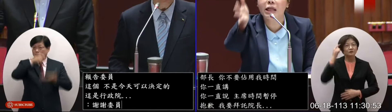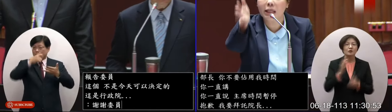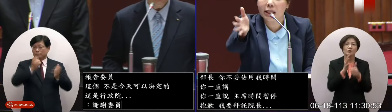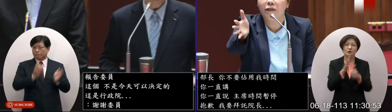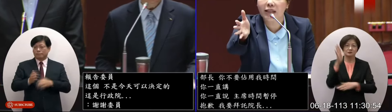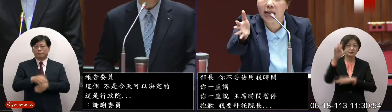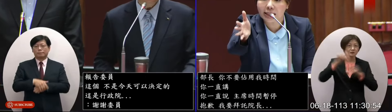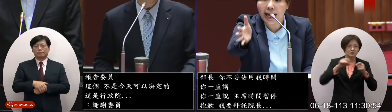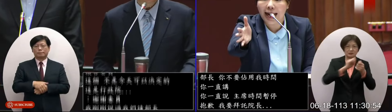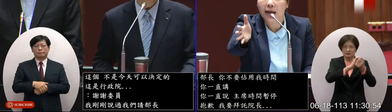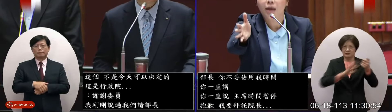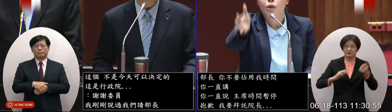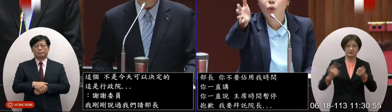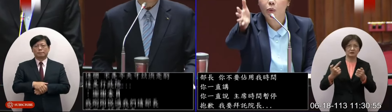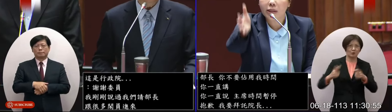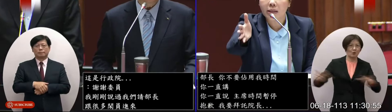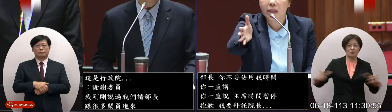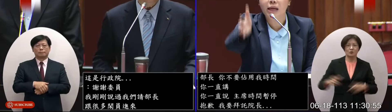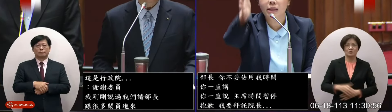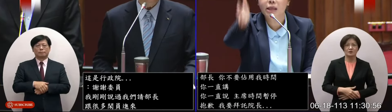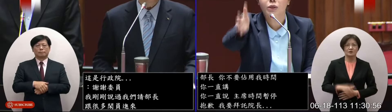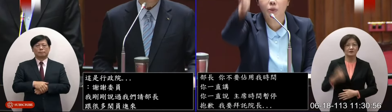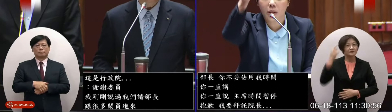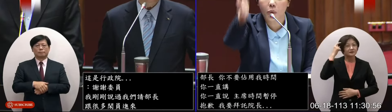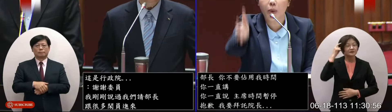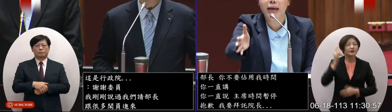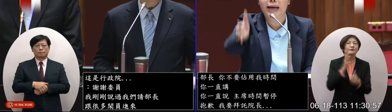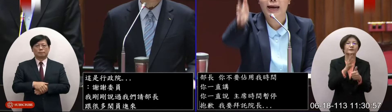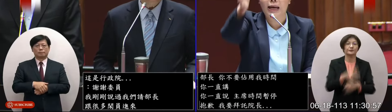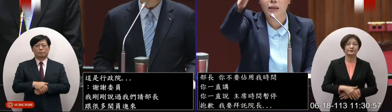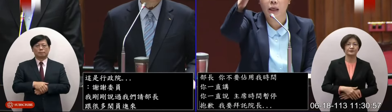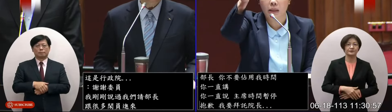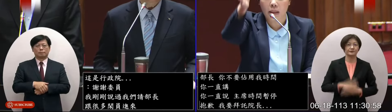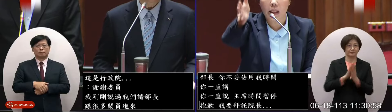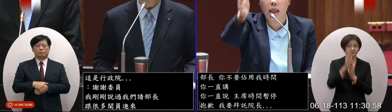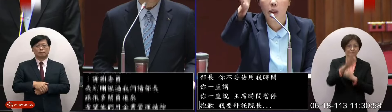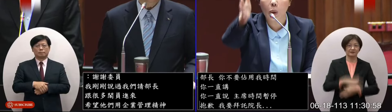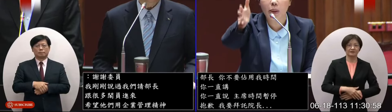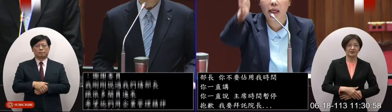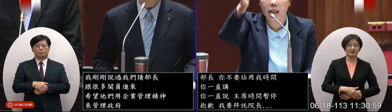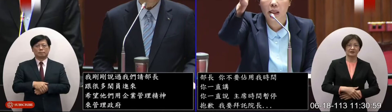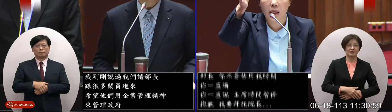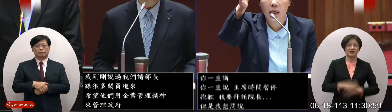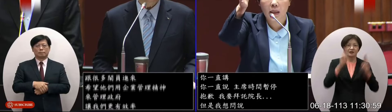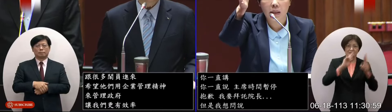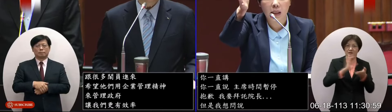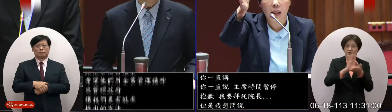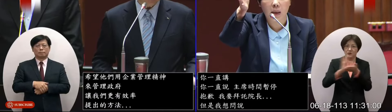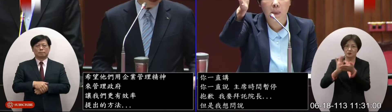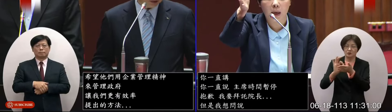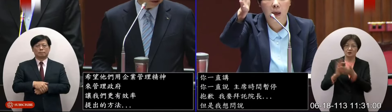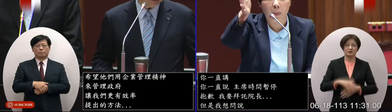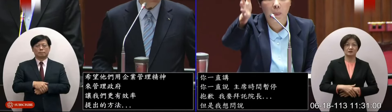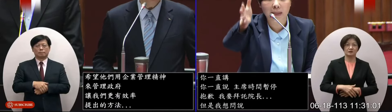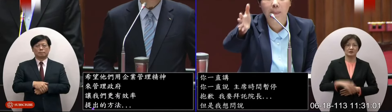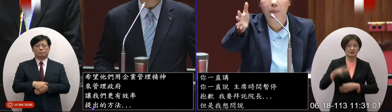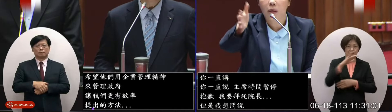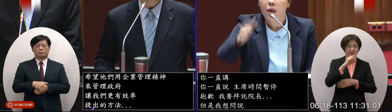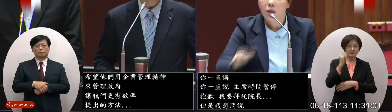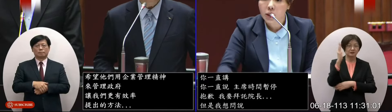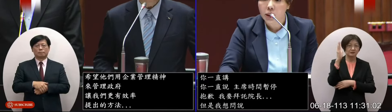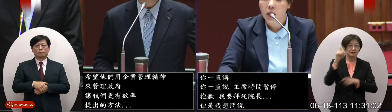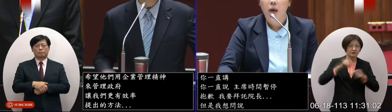政策影响非常大，所以我想知道这个是不是未来的整个用电的整个不再